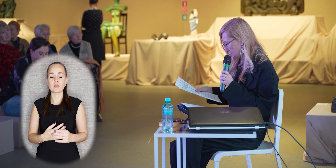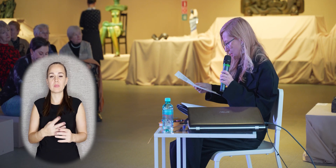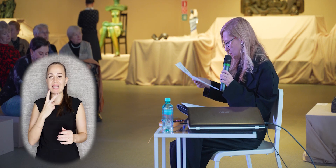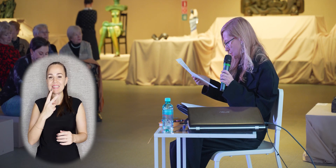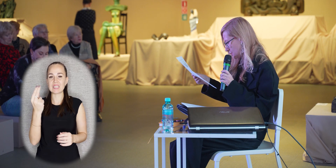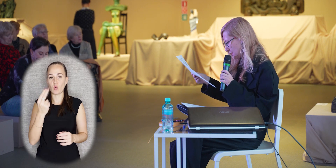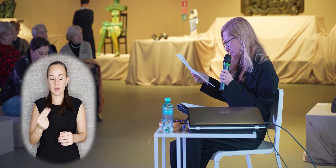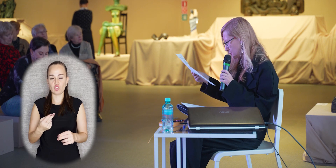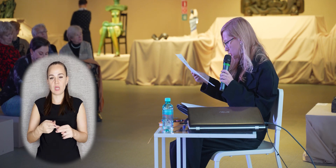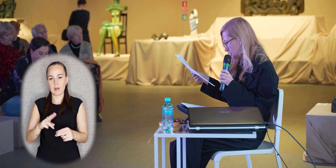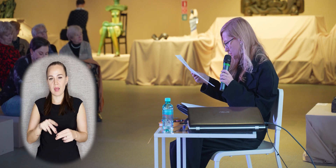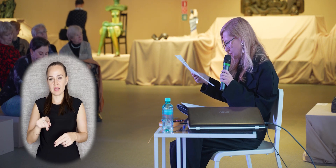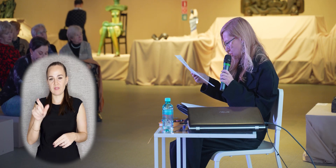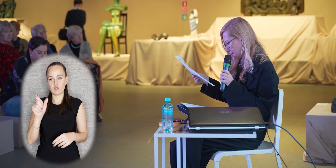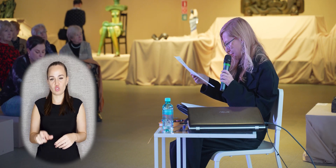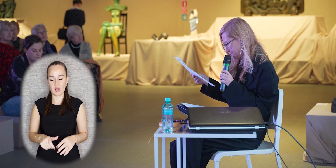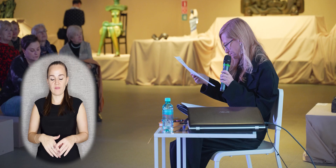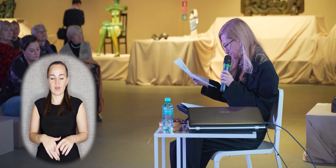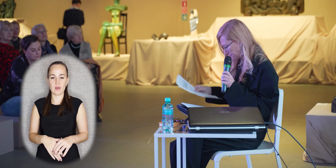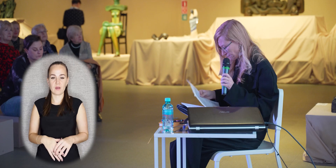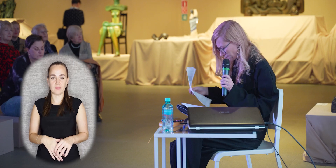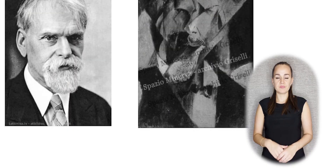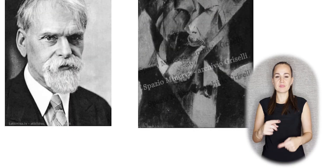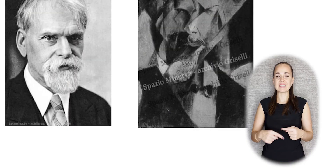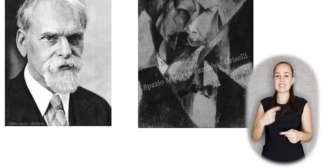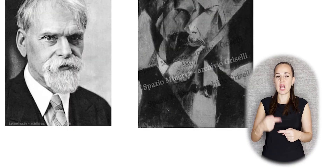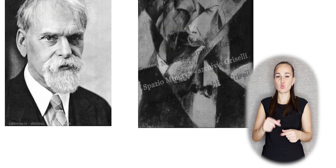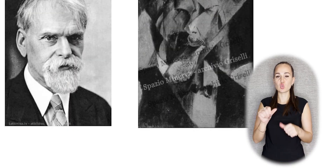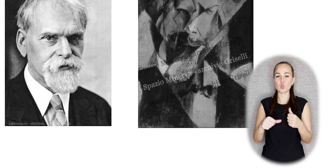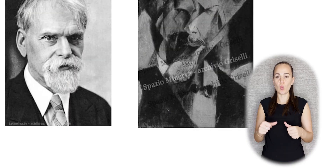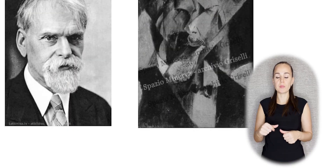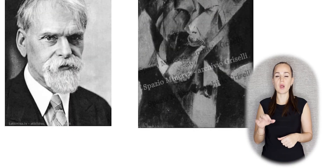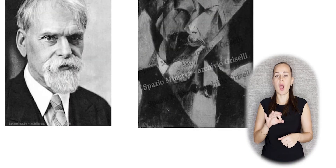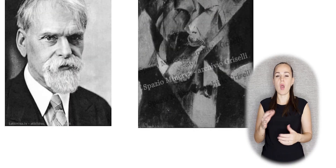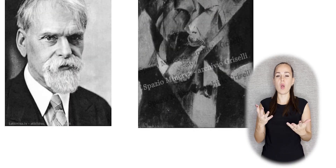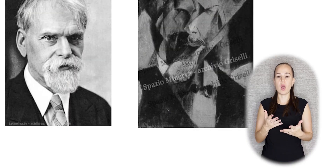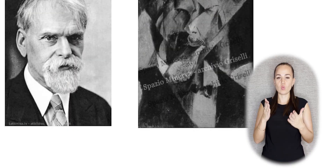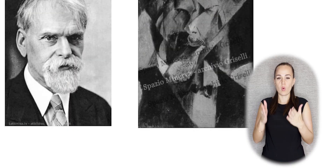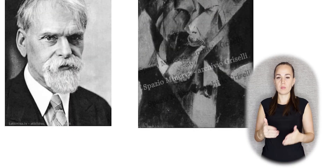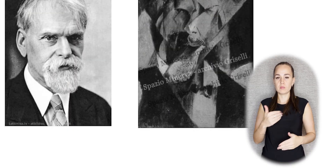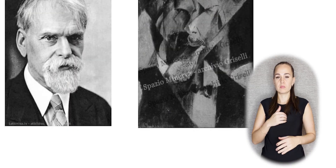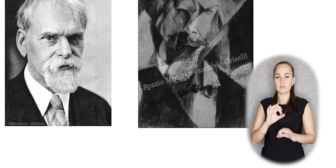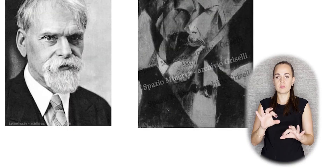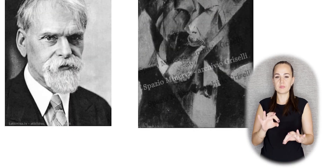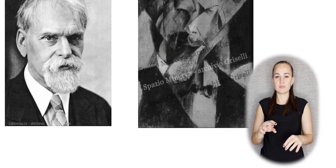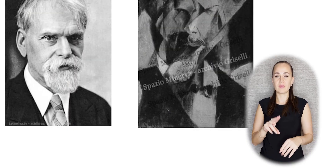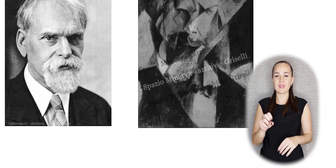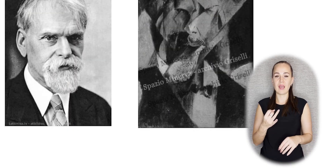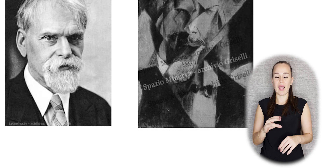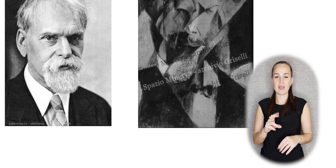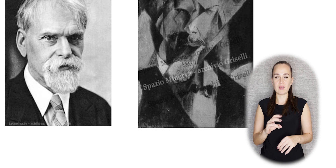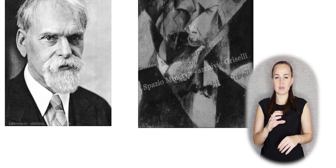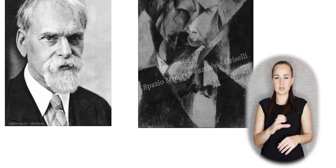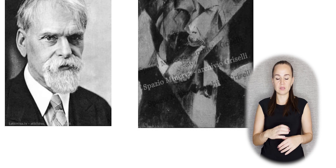его работы именно с изображением этого человека. Следующий скульптор, о котором хочу рассказать, это Теодор